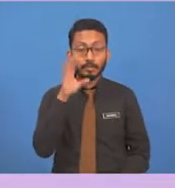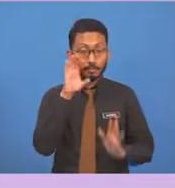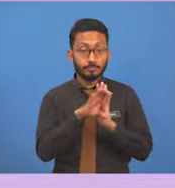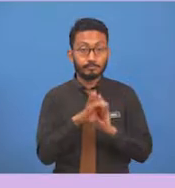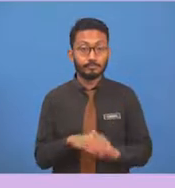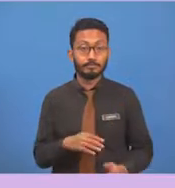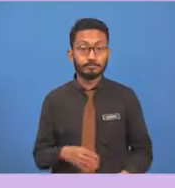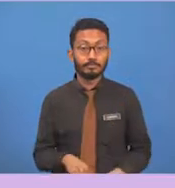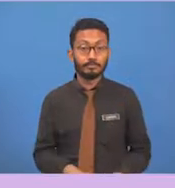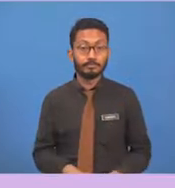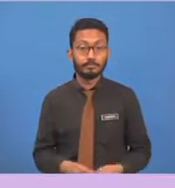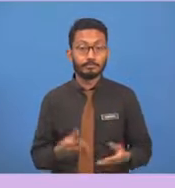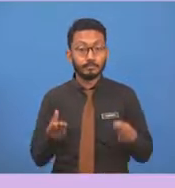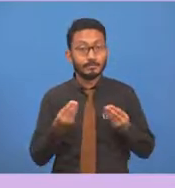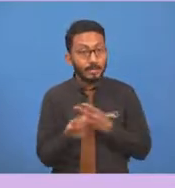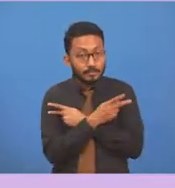Pakcik.